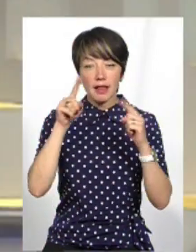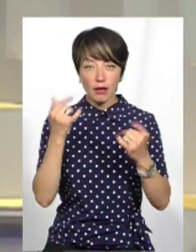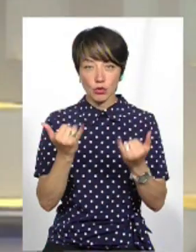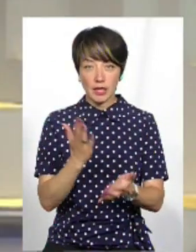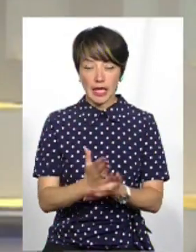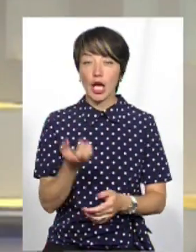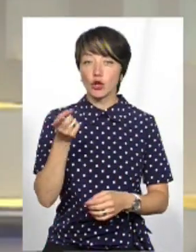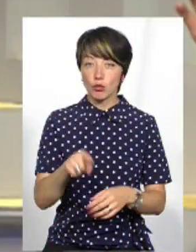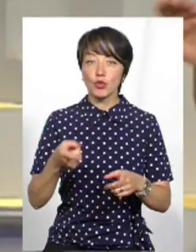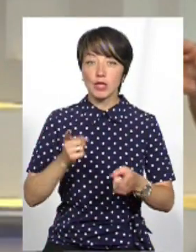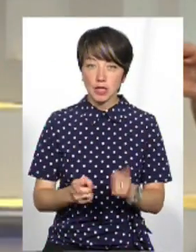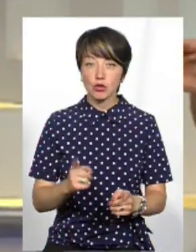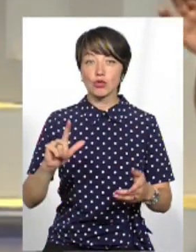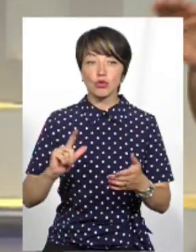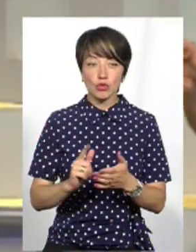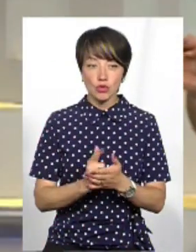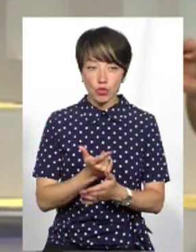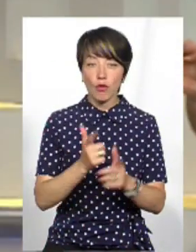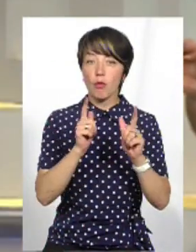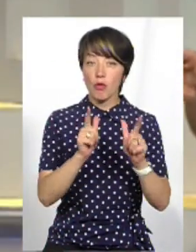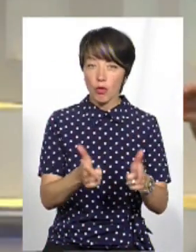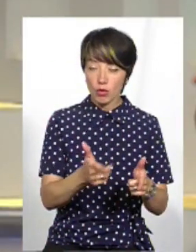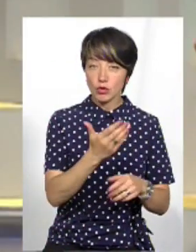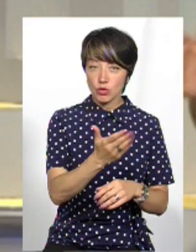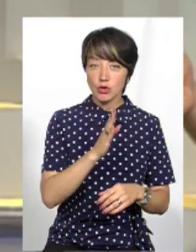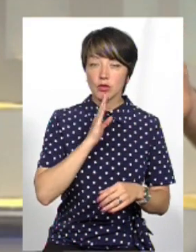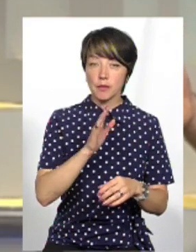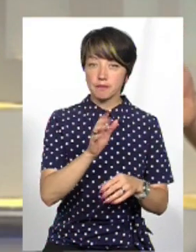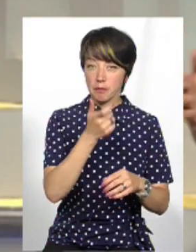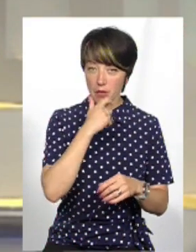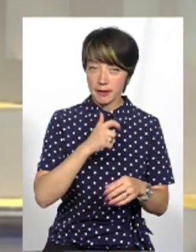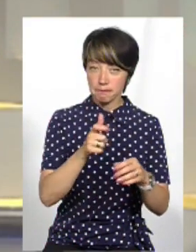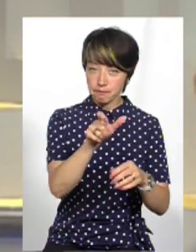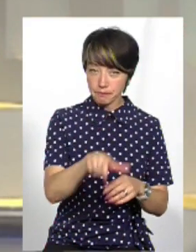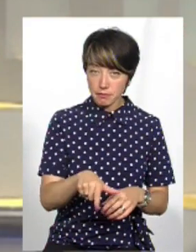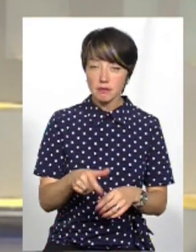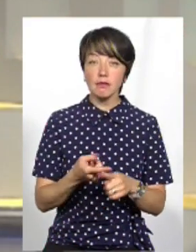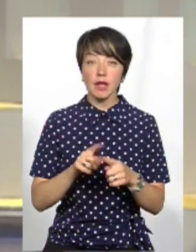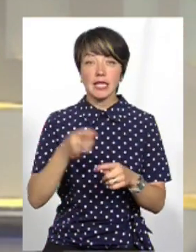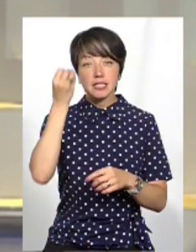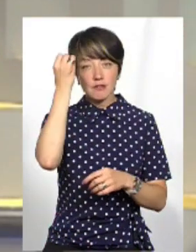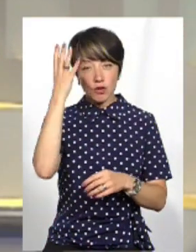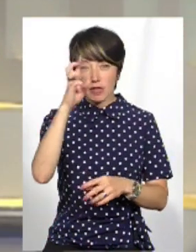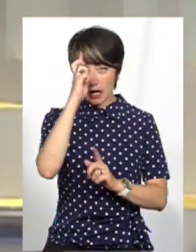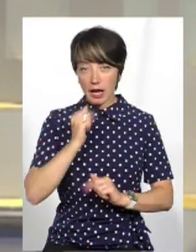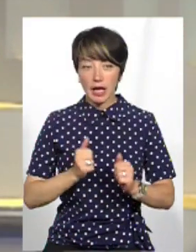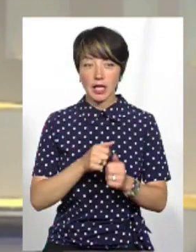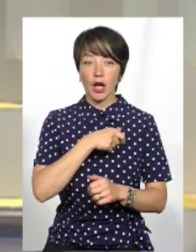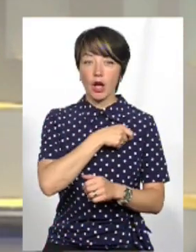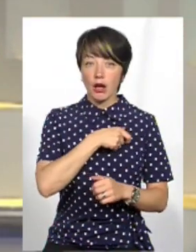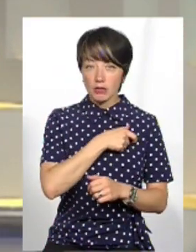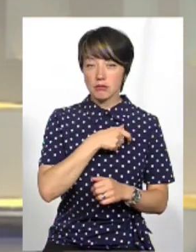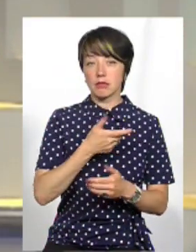сьогодні є. І тому дійсно, знову боку, я погоджуюсь з пані Валентиною Магилат, так, звичайно, цивілізована країна, парламентар – це